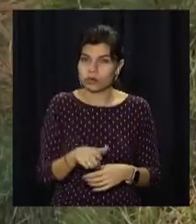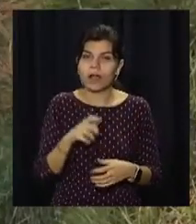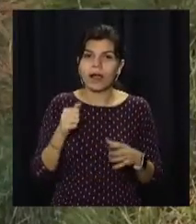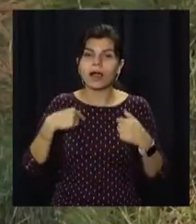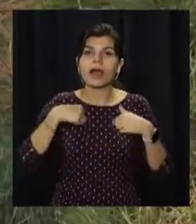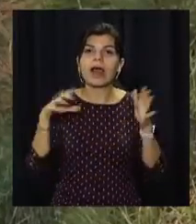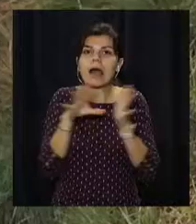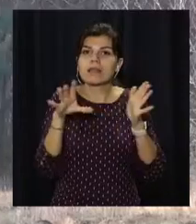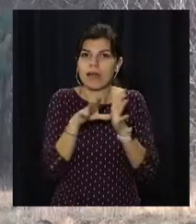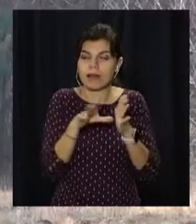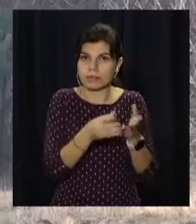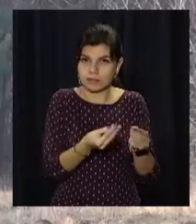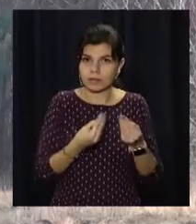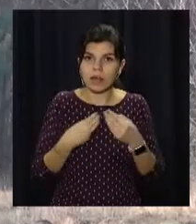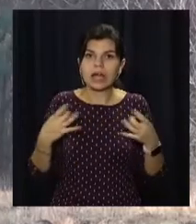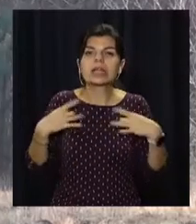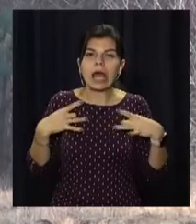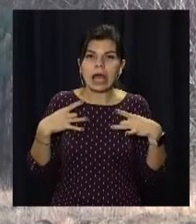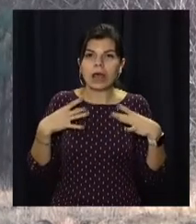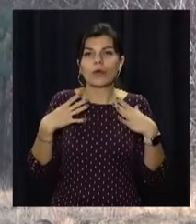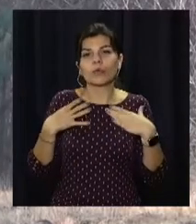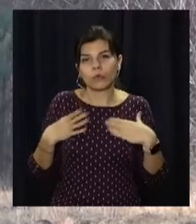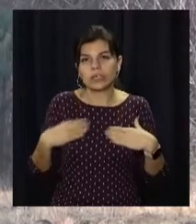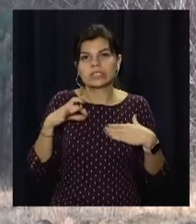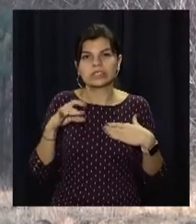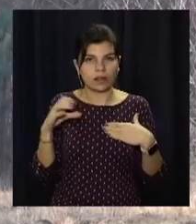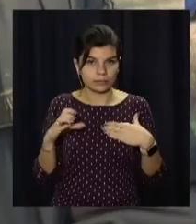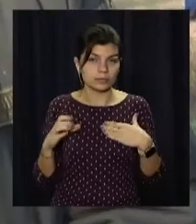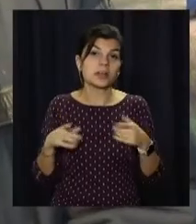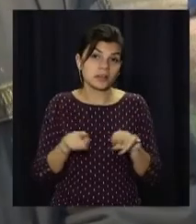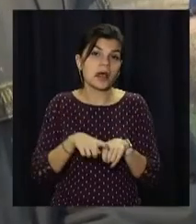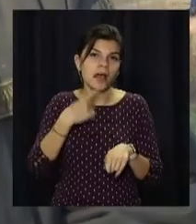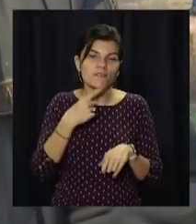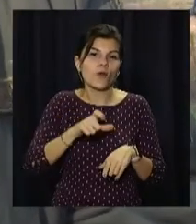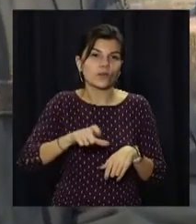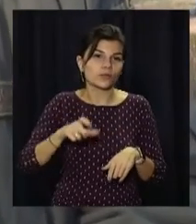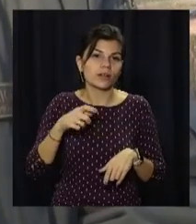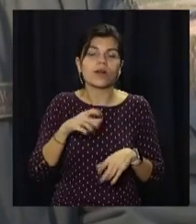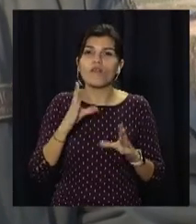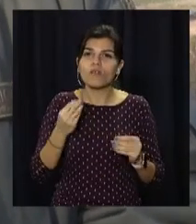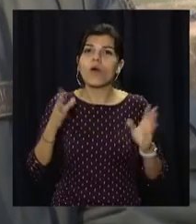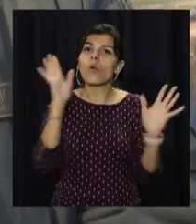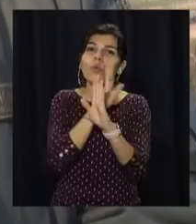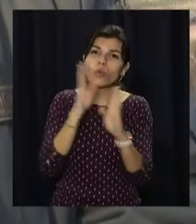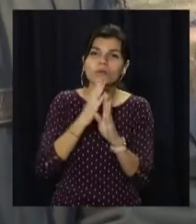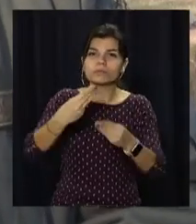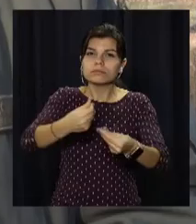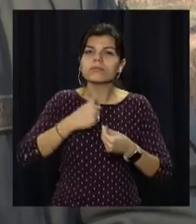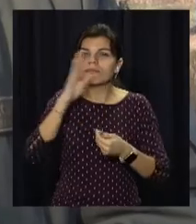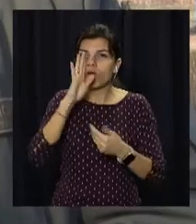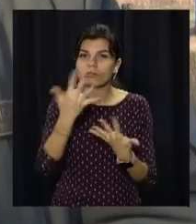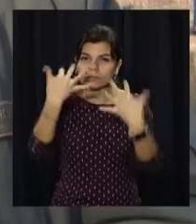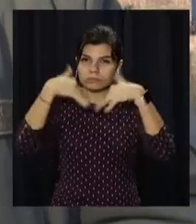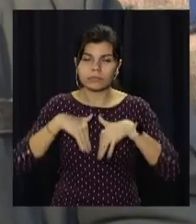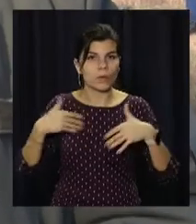енергія хвої допомагає позбутися нервових розладів та стресу, кажуть у лісництві. По лісу взагалі корисно гуляти. Це ти